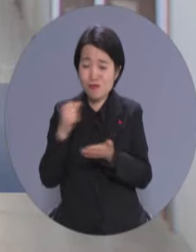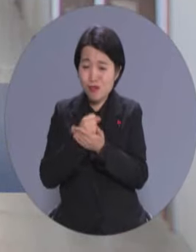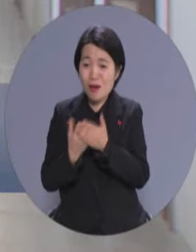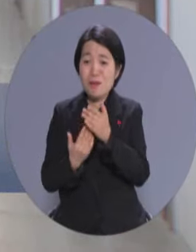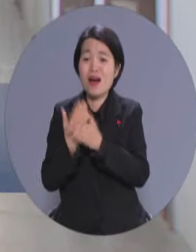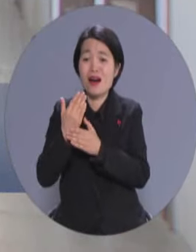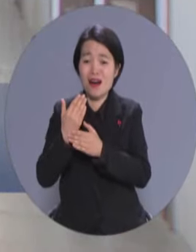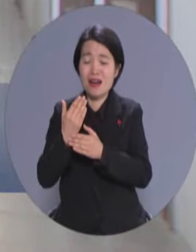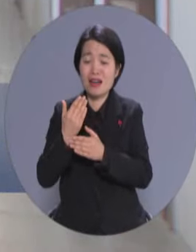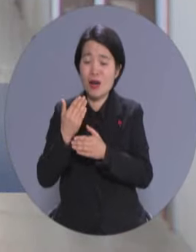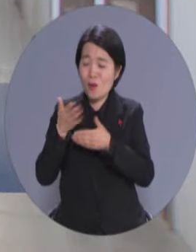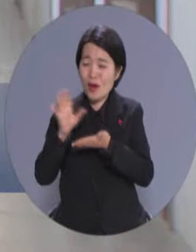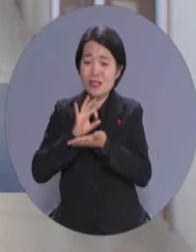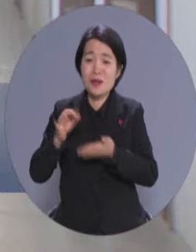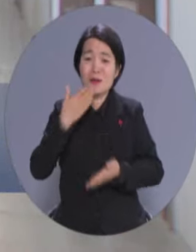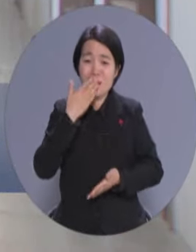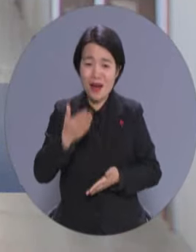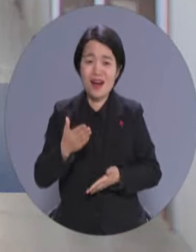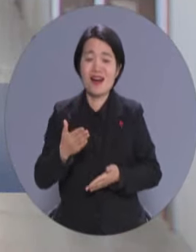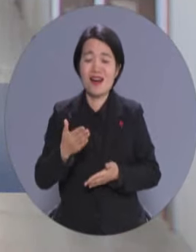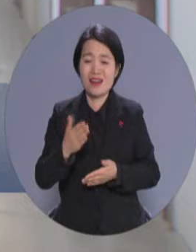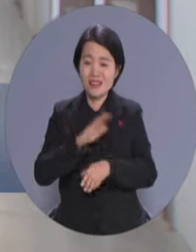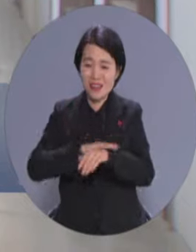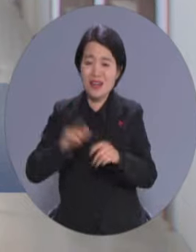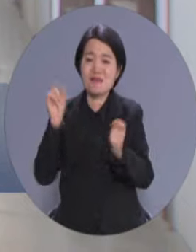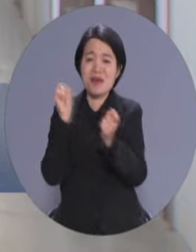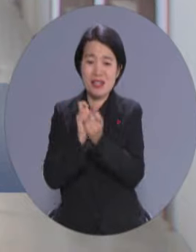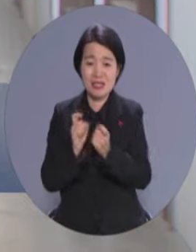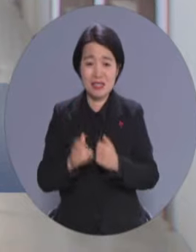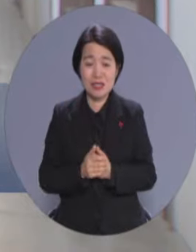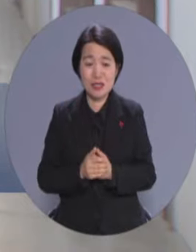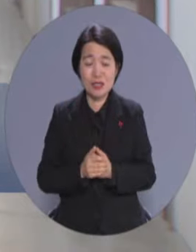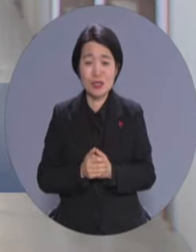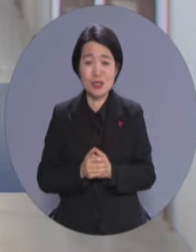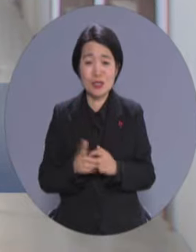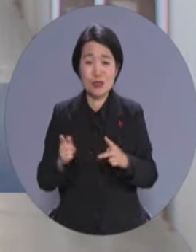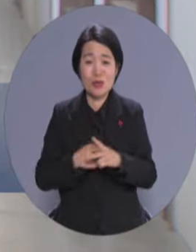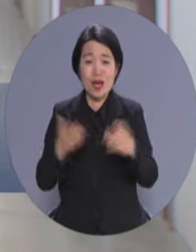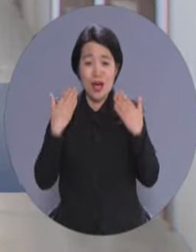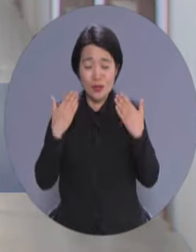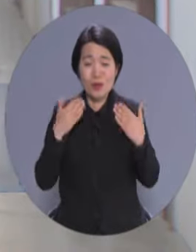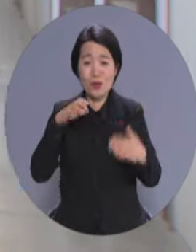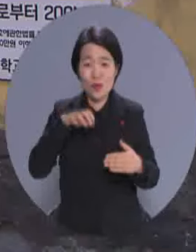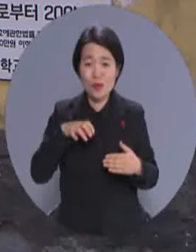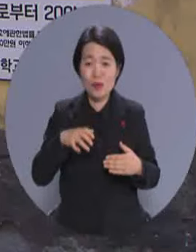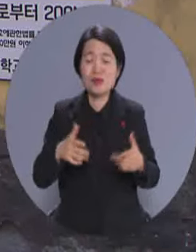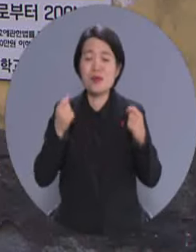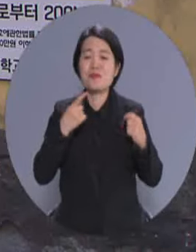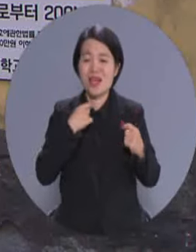이렇게 생겨서 이제 그것이 잘 맞은 것 같고요. 이 초등학교를 졸업하다 보니까 애정이.